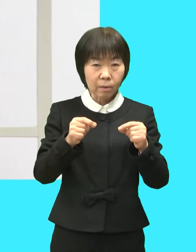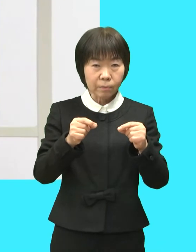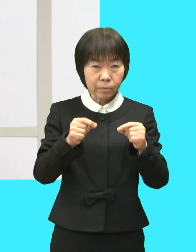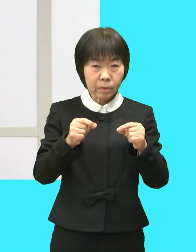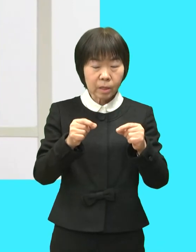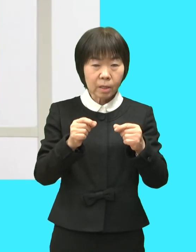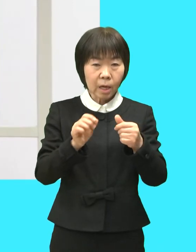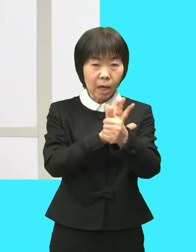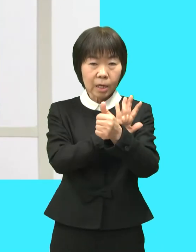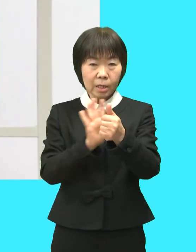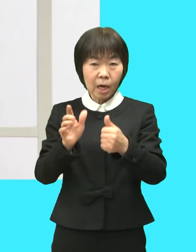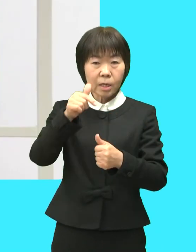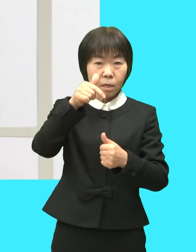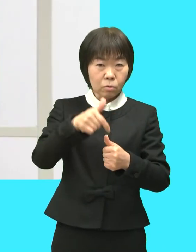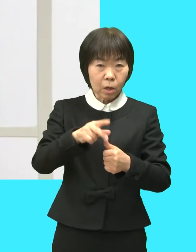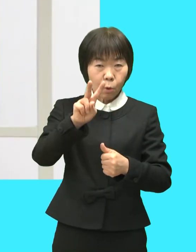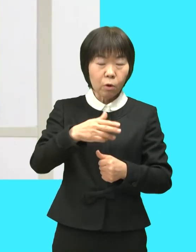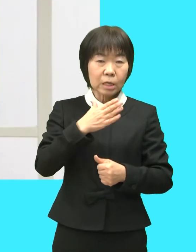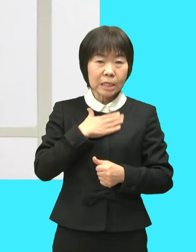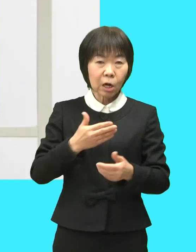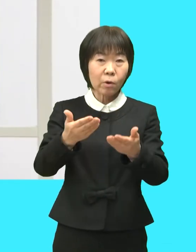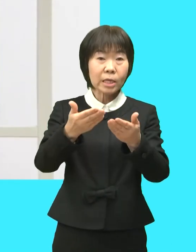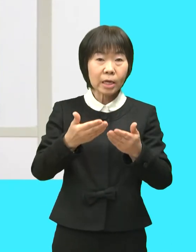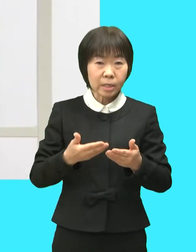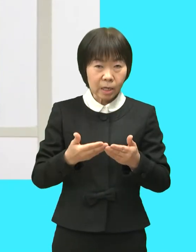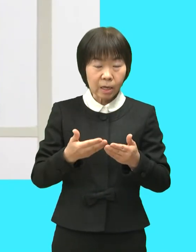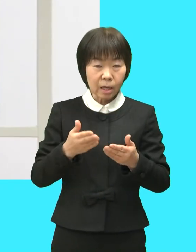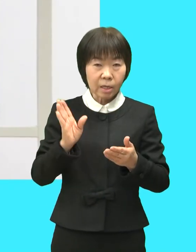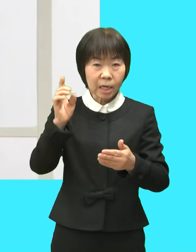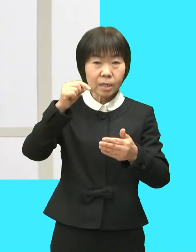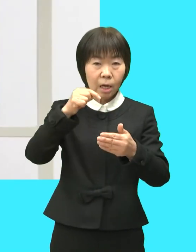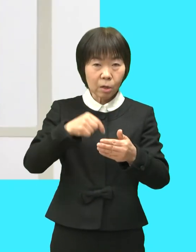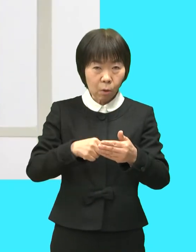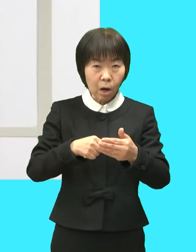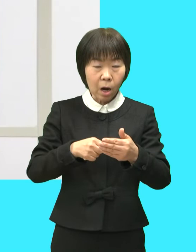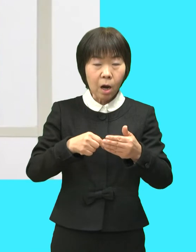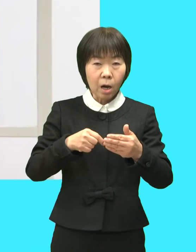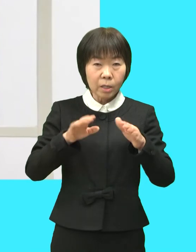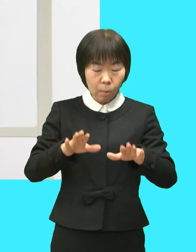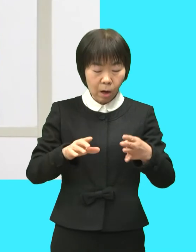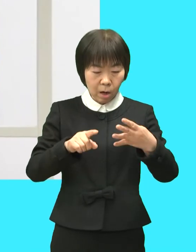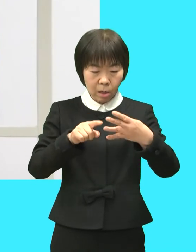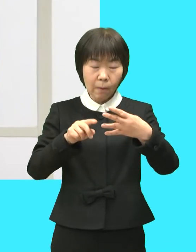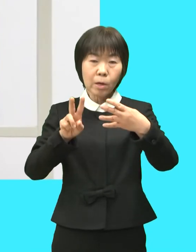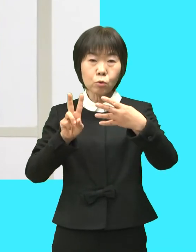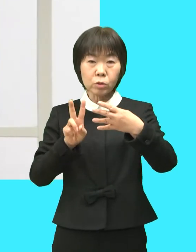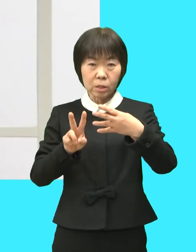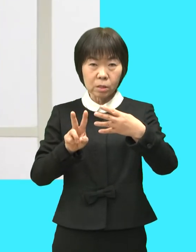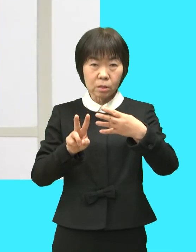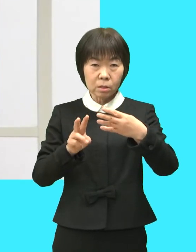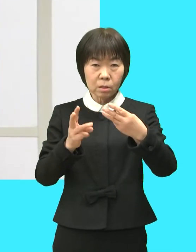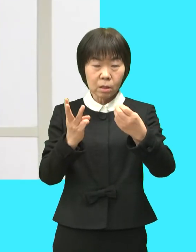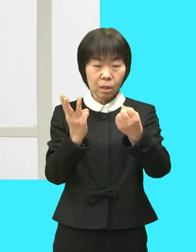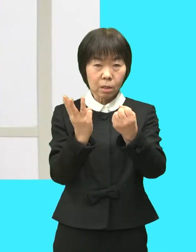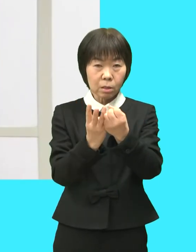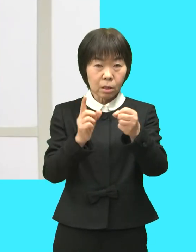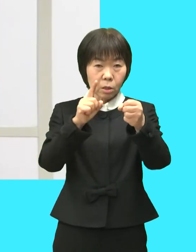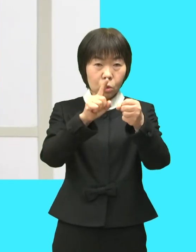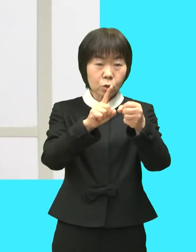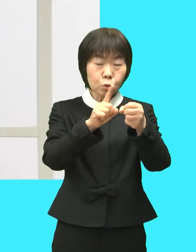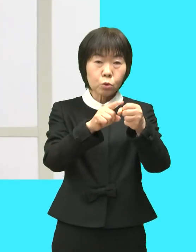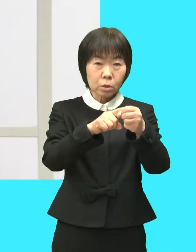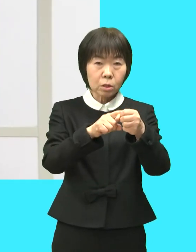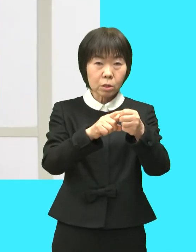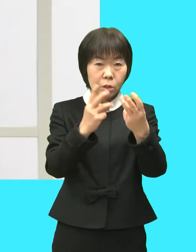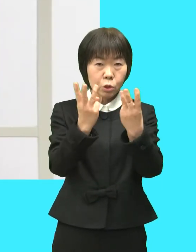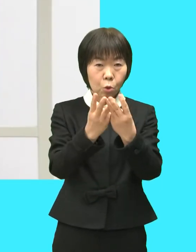府からも理解をいただいて、福島県全体は今なおステージ2です。ステージ2の指標6つありますが、その中